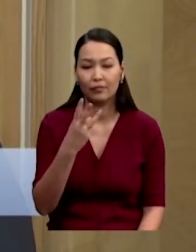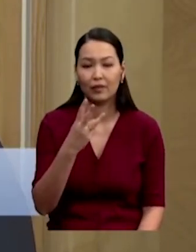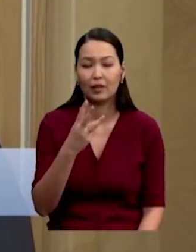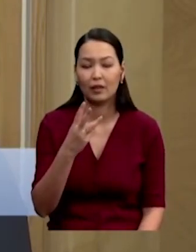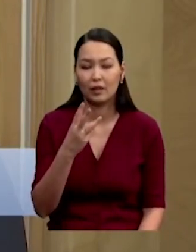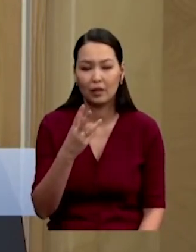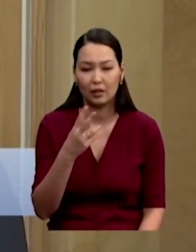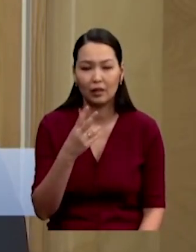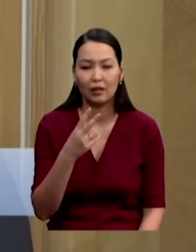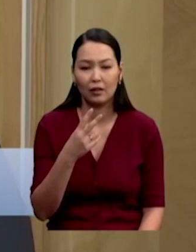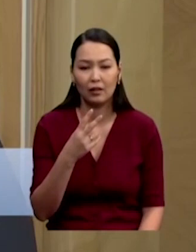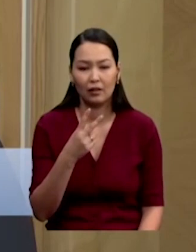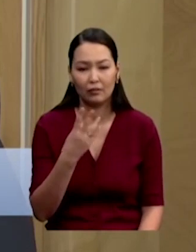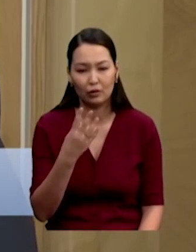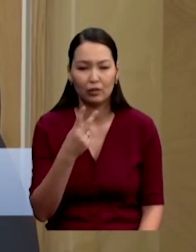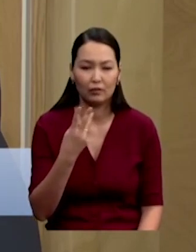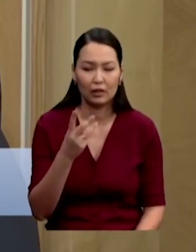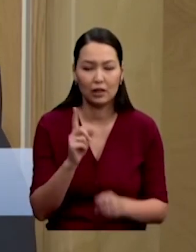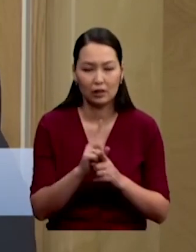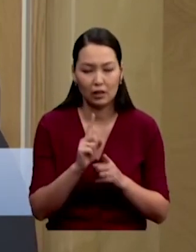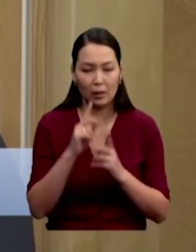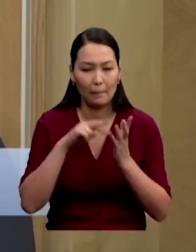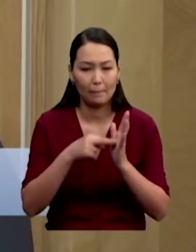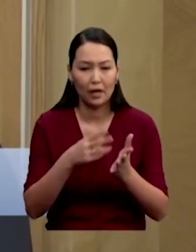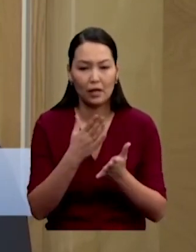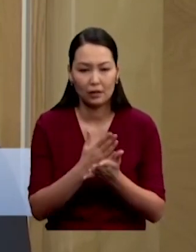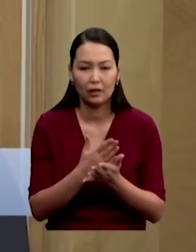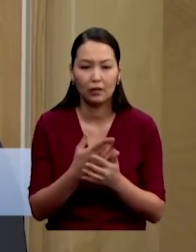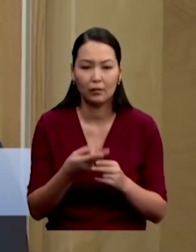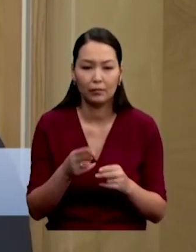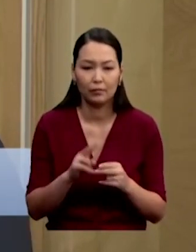23-24 проекта, которые готовы, в принципе, да, уже